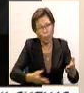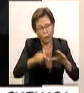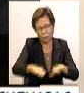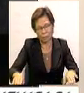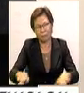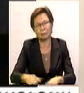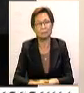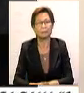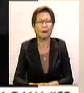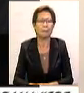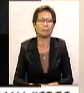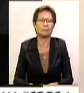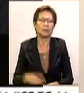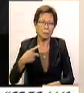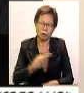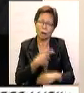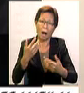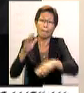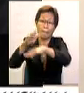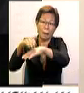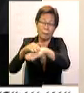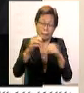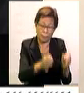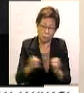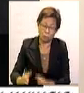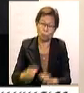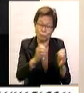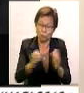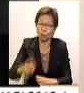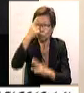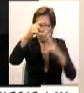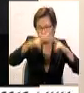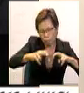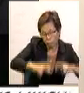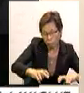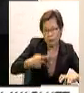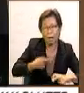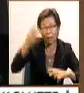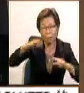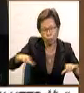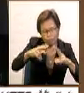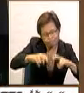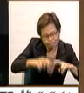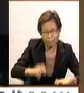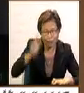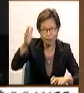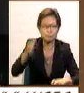membawa kanak-kanak. Jadi kita akan panggil pihak penganjur untuk jalan siasatan. Kita akan jalan siasatan dulu.